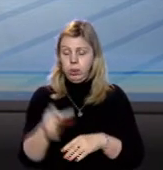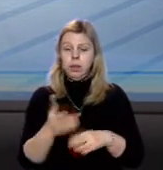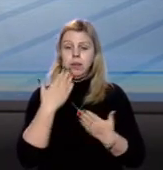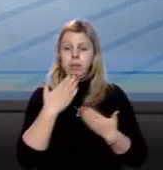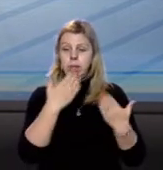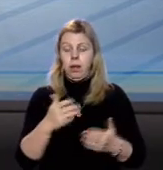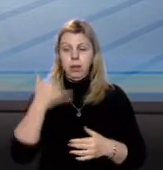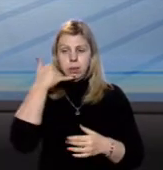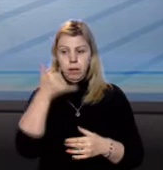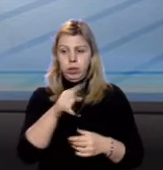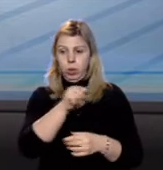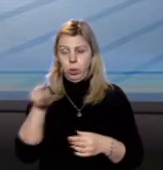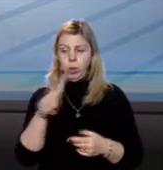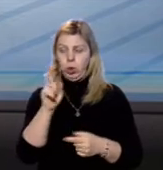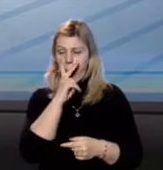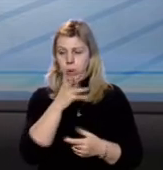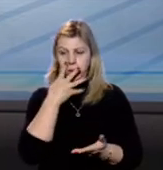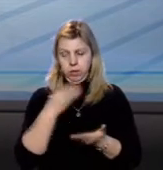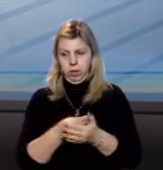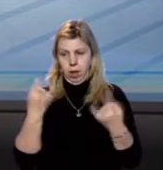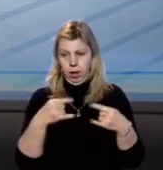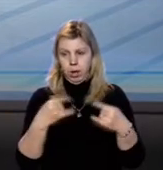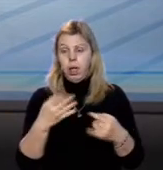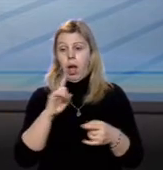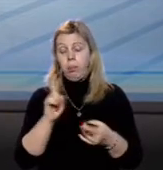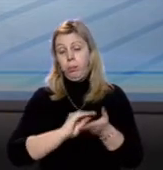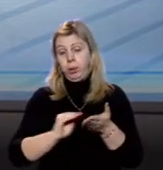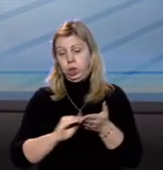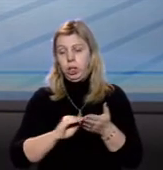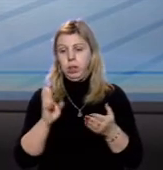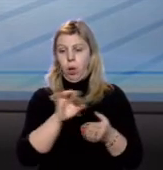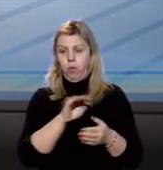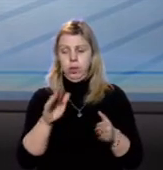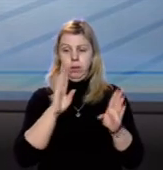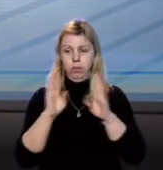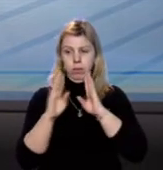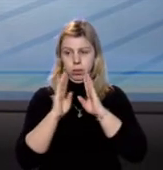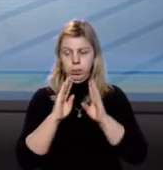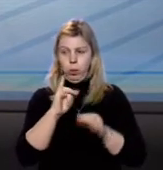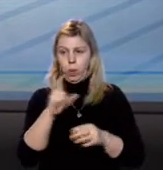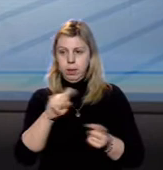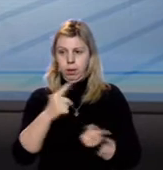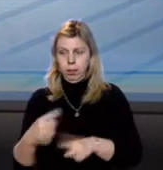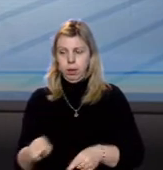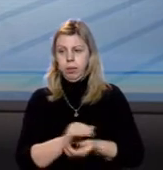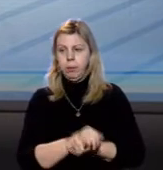звертайтеся, телефонуйте за номерами, що бачите на власних екранах, або ж пишіть на нашій офіційній сторінці UA